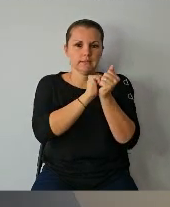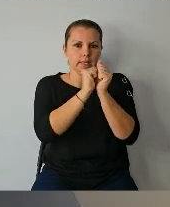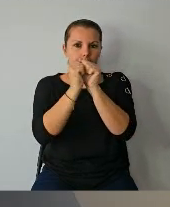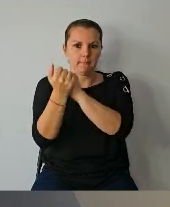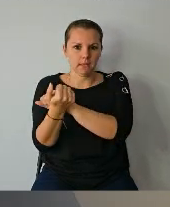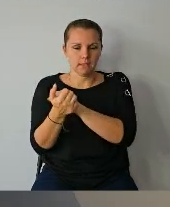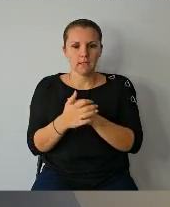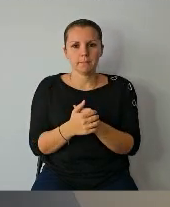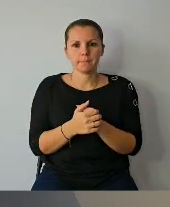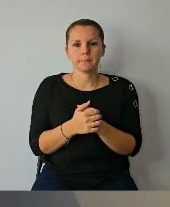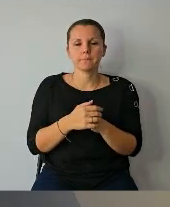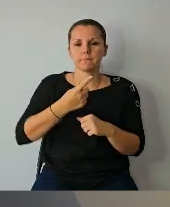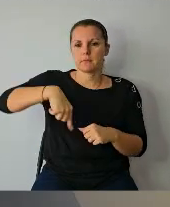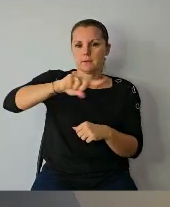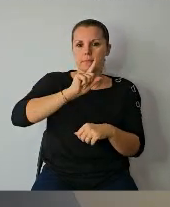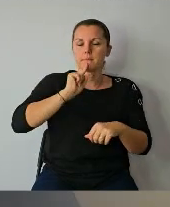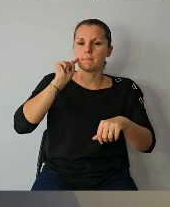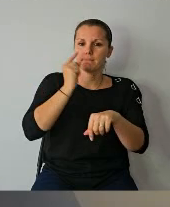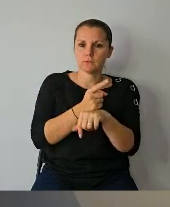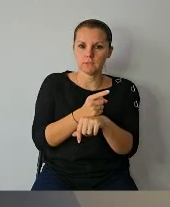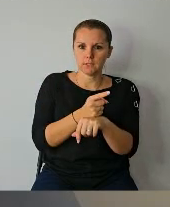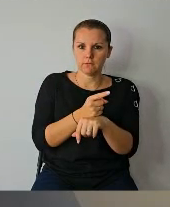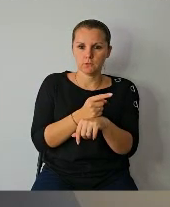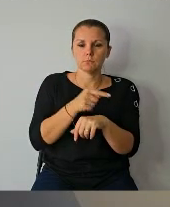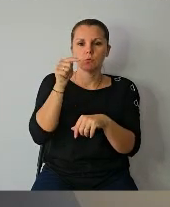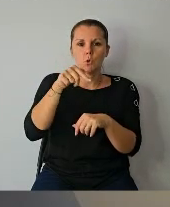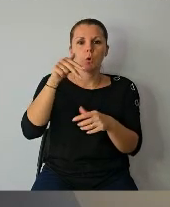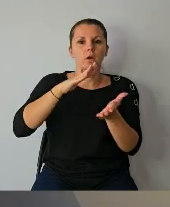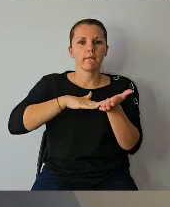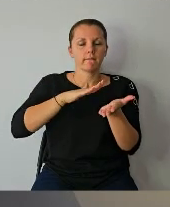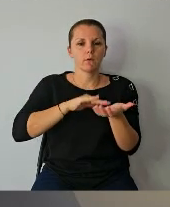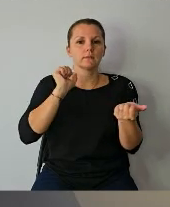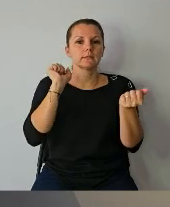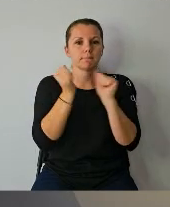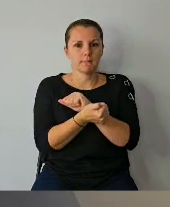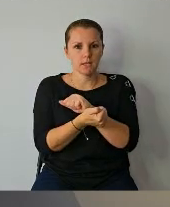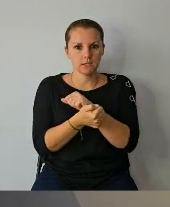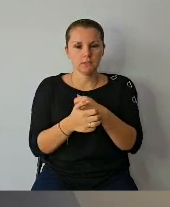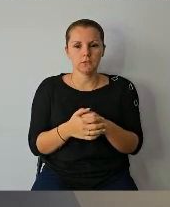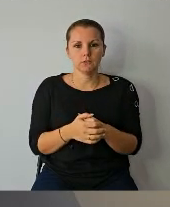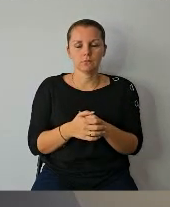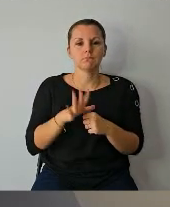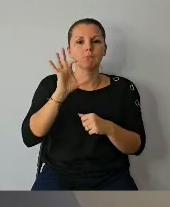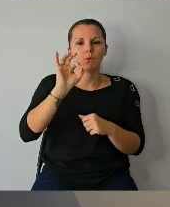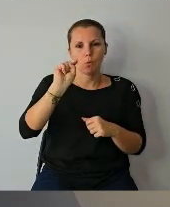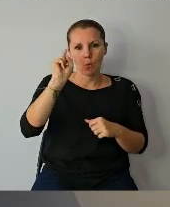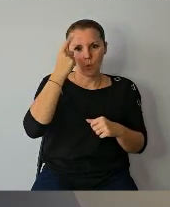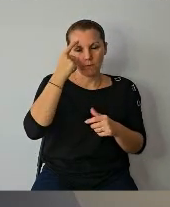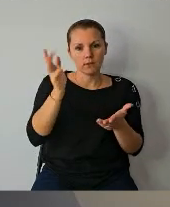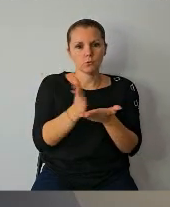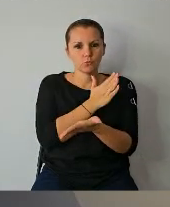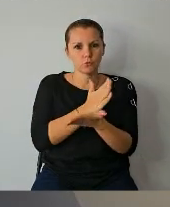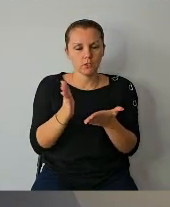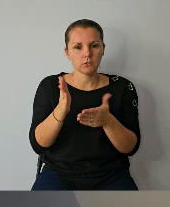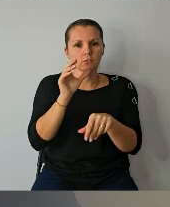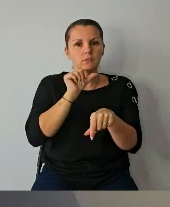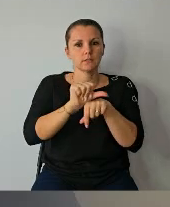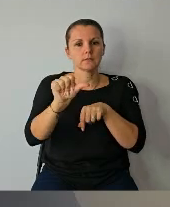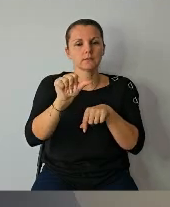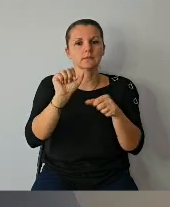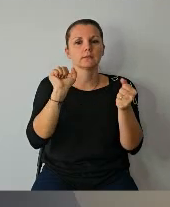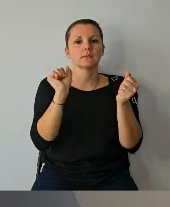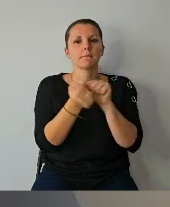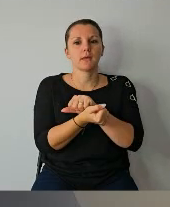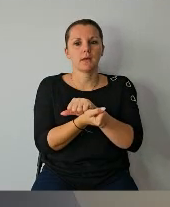sytuacja, postanowiliśmy też tę uchwałę zmienić, ponieważ główną częścią tej uchwały jest